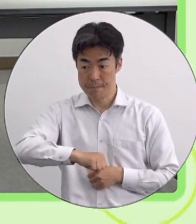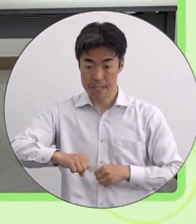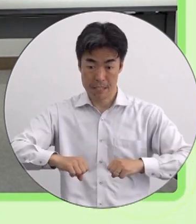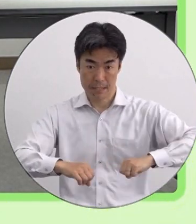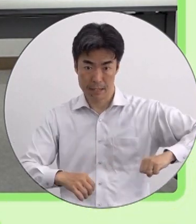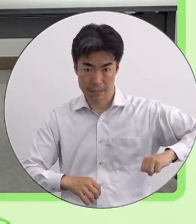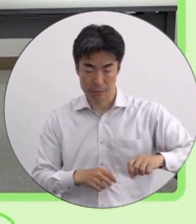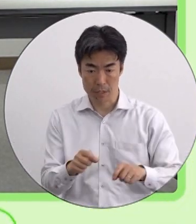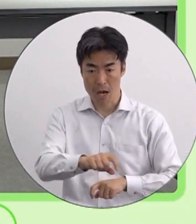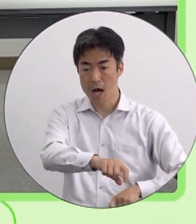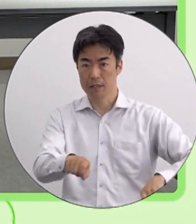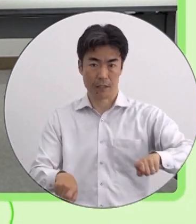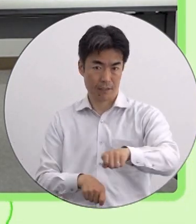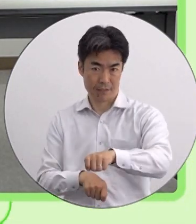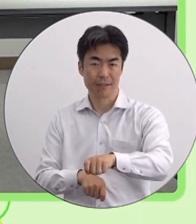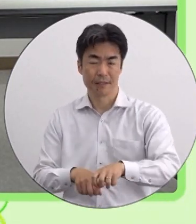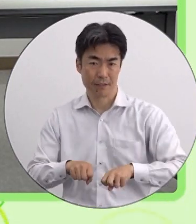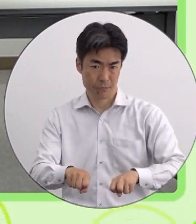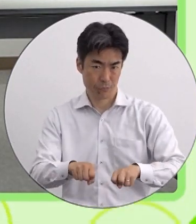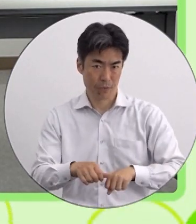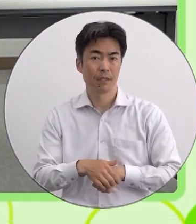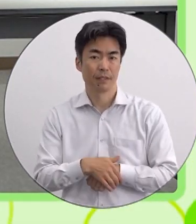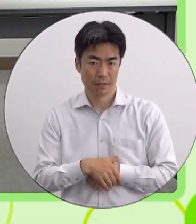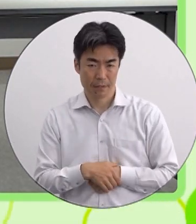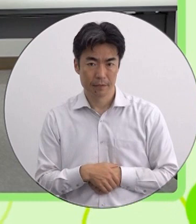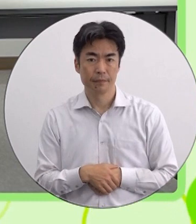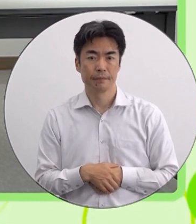次に右と左を入れ替えて行います。